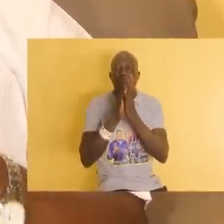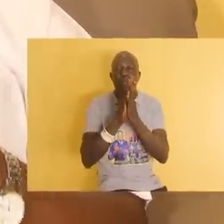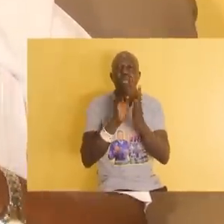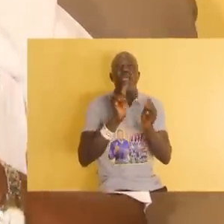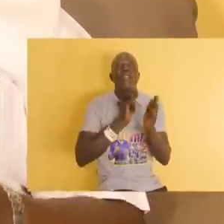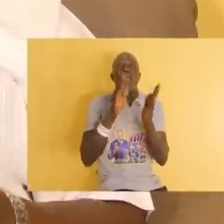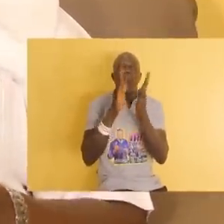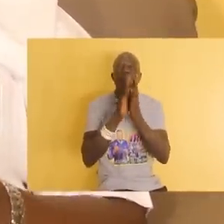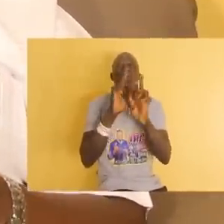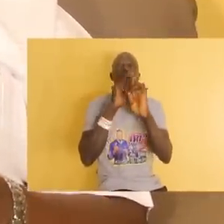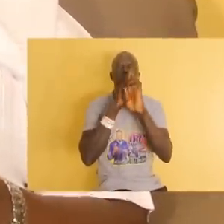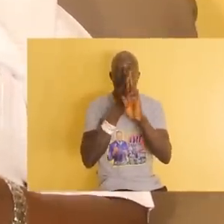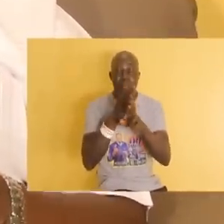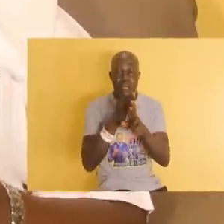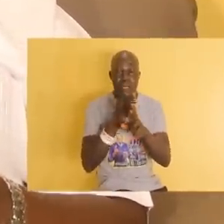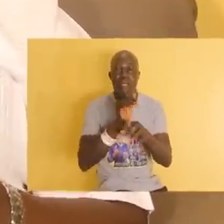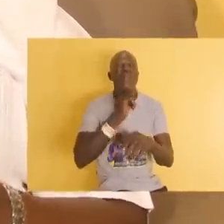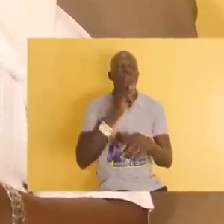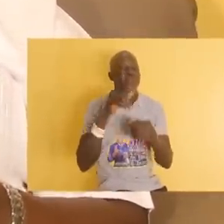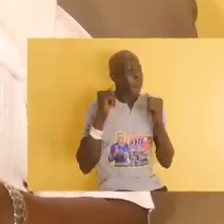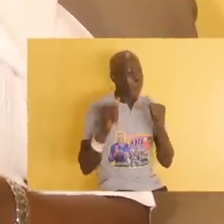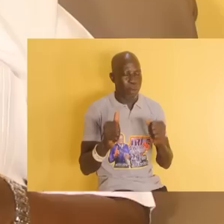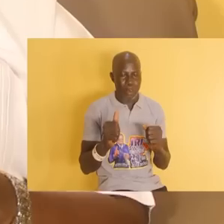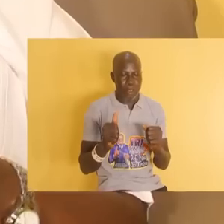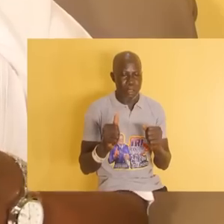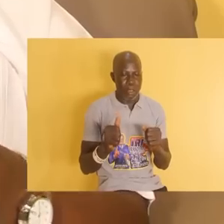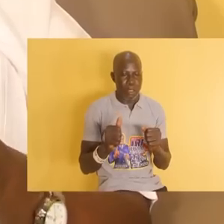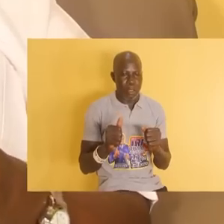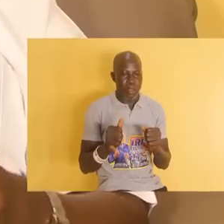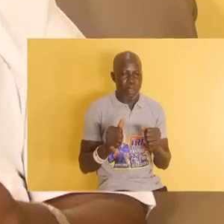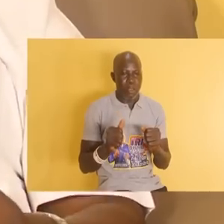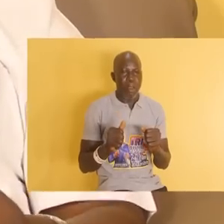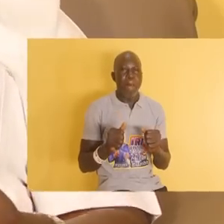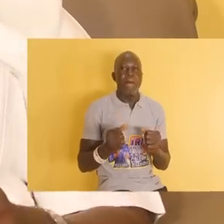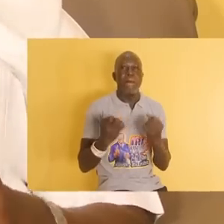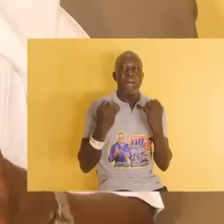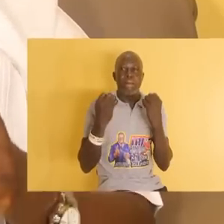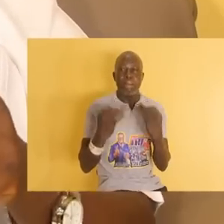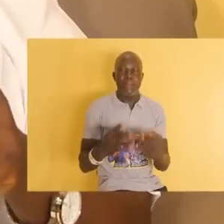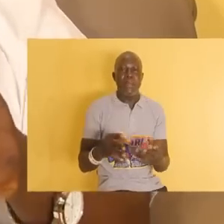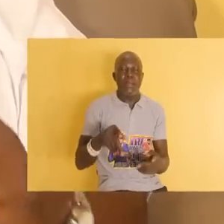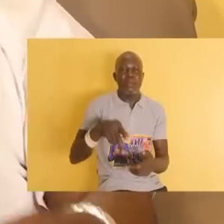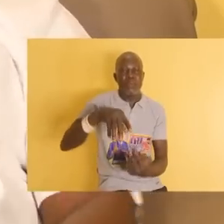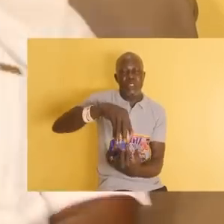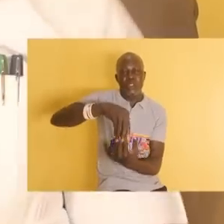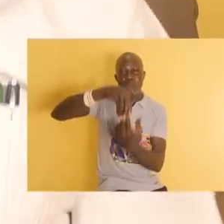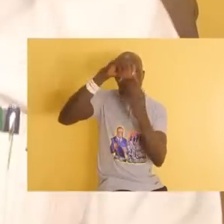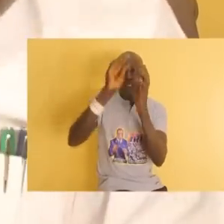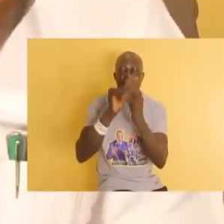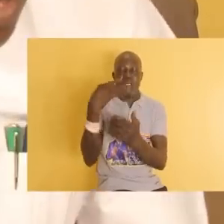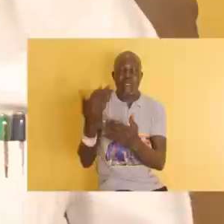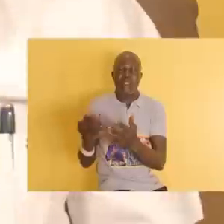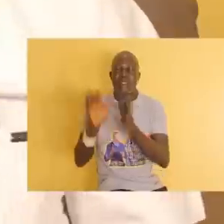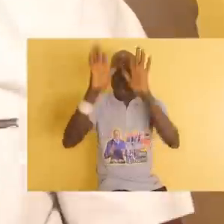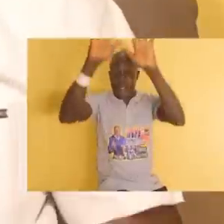pray. Dúà ló ń gbà. Prayer that answer it. Gbàrà òkè gbà. Ọ̀pọ̀lọpọ̀ iṣẹ́ àmì àti ẹnu sọ̀rọ̀ lójoojúmọ́.